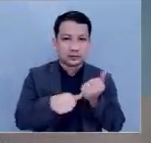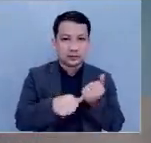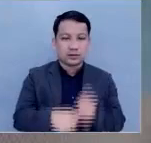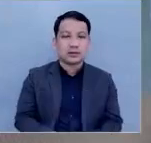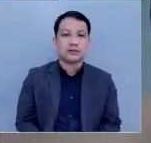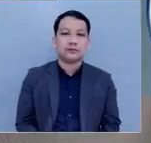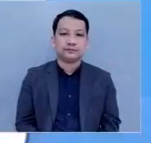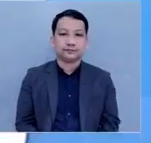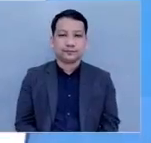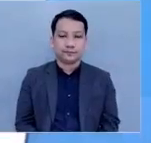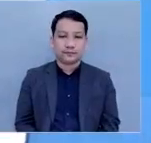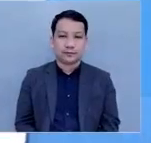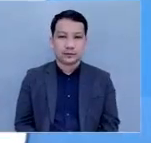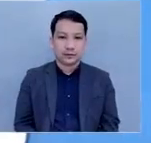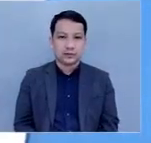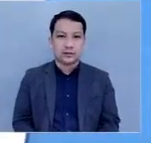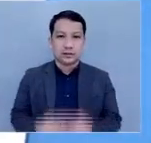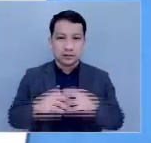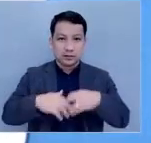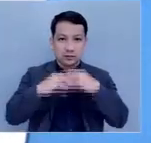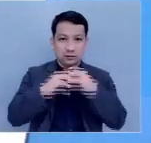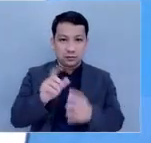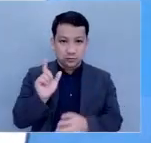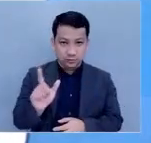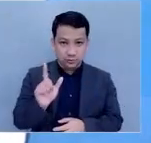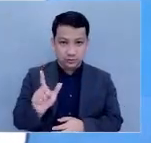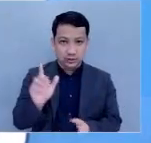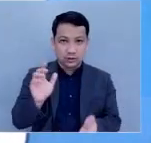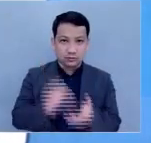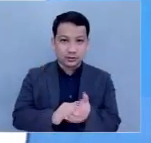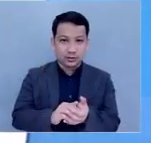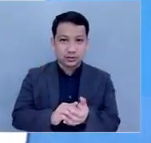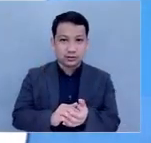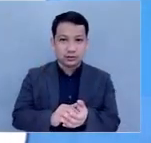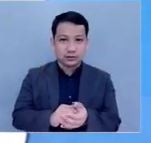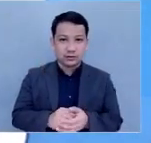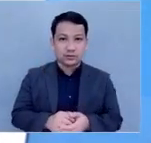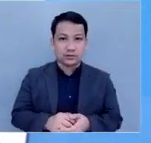Yung 220,000 funeral and bereavement